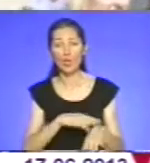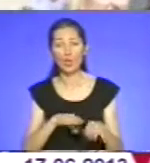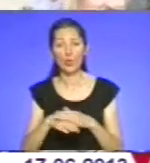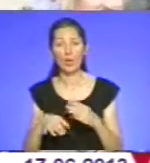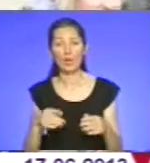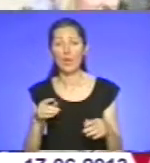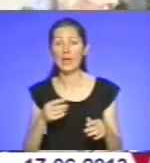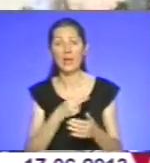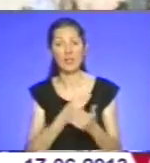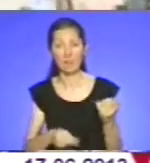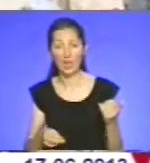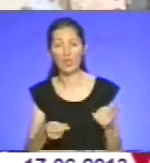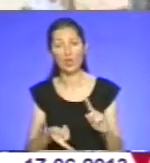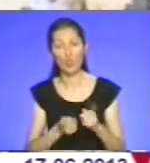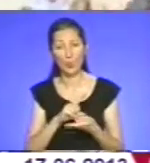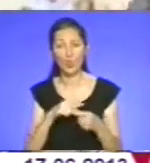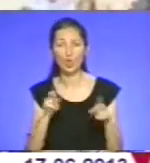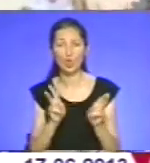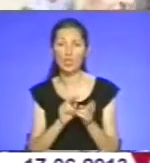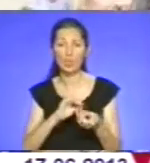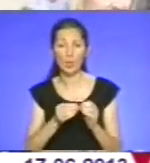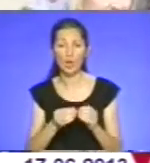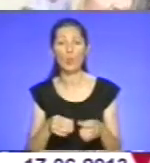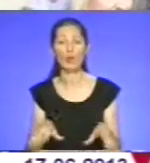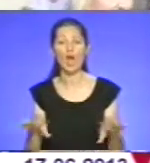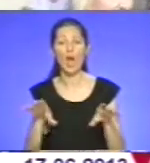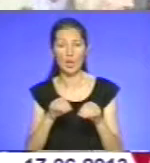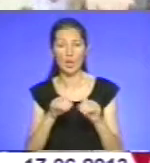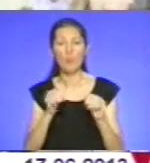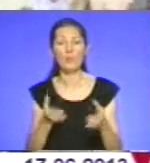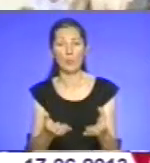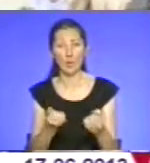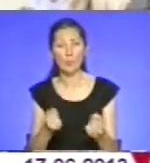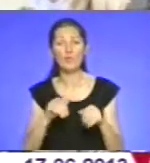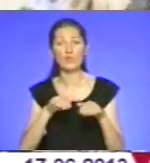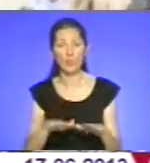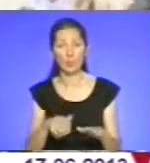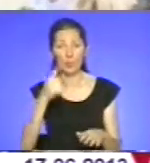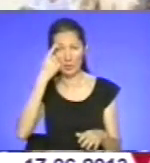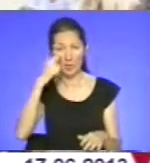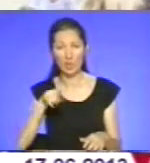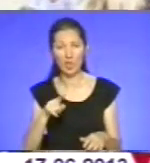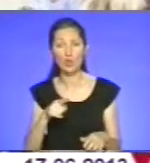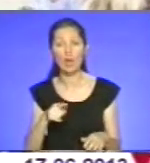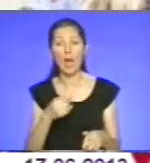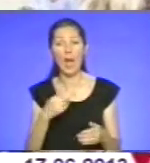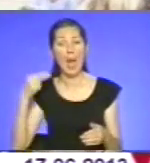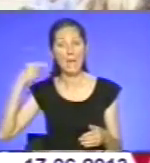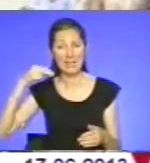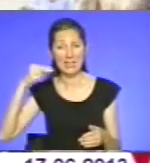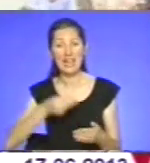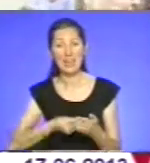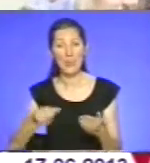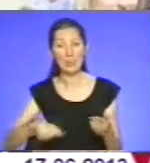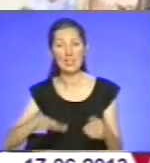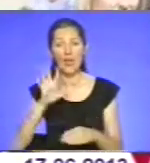навпаки, зустрілися з якоюсь проблемою, тут же разом беремося і вирішуємо. Ви знаєте, що нещодавно президент підписав указ про те,